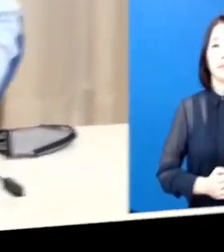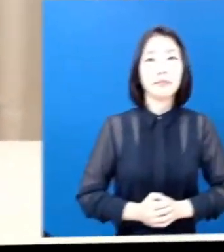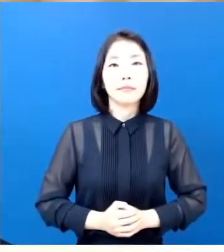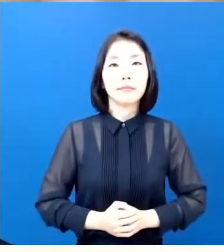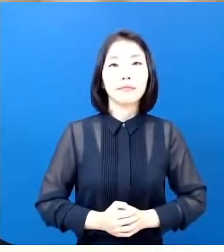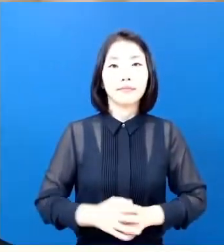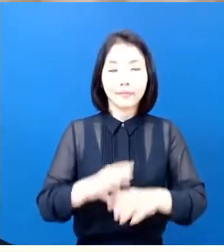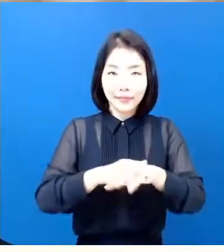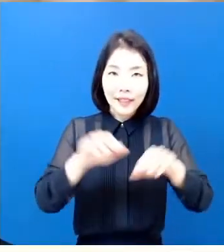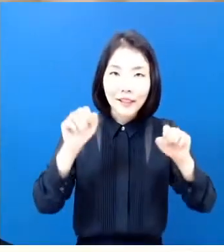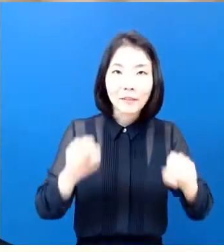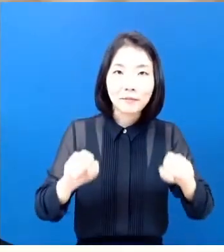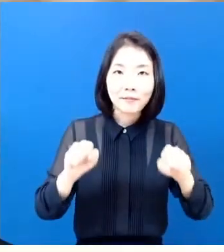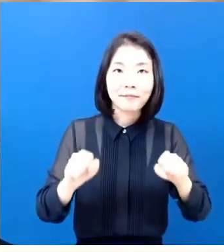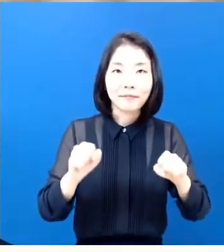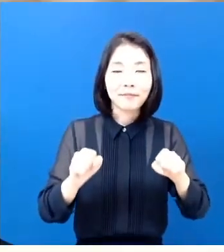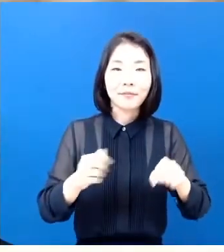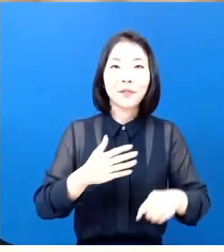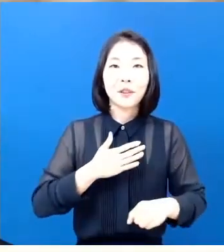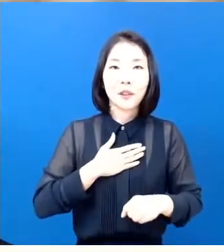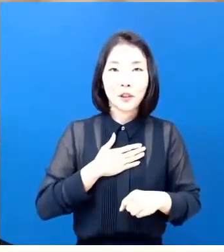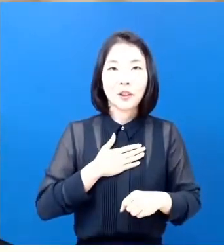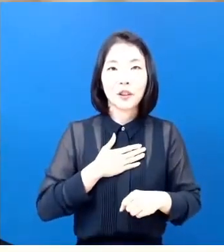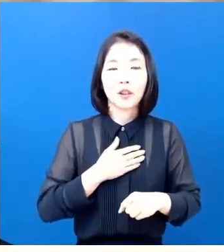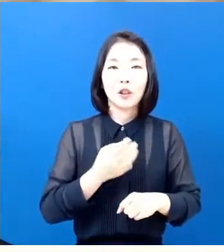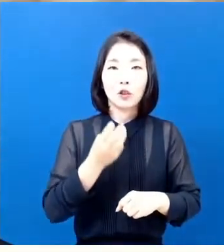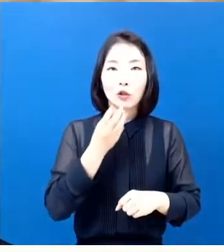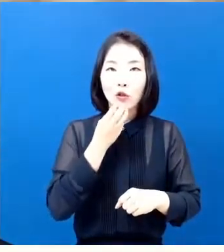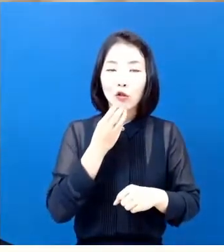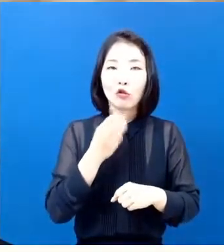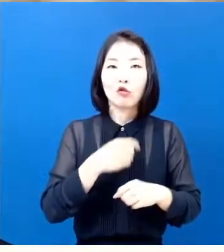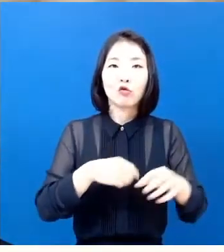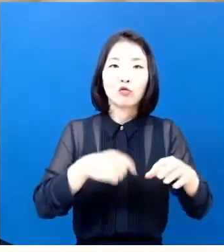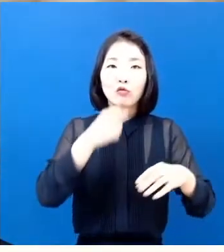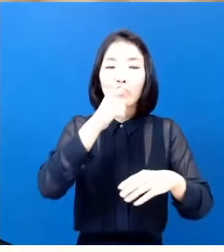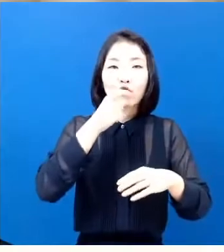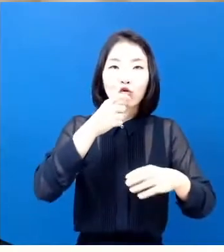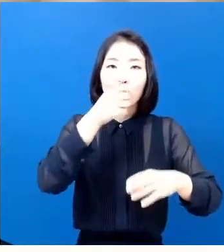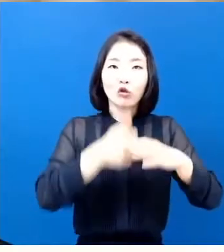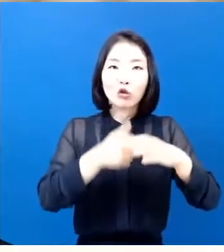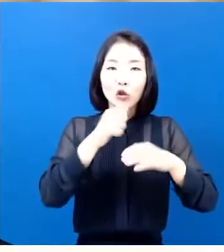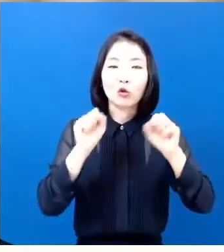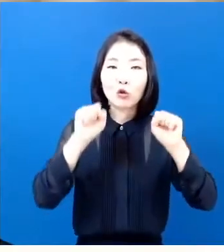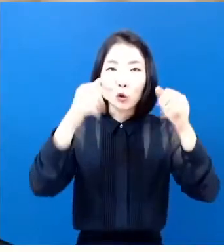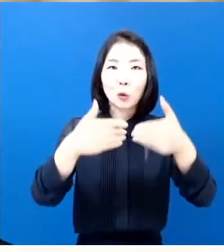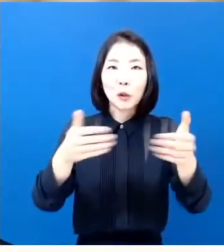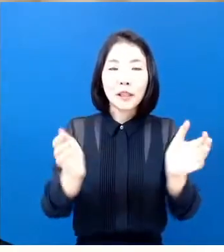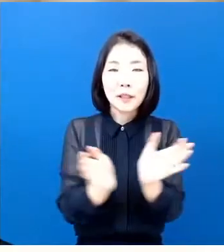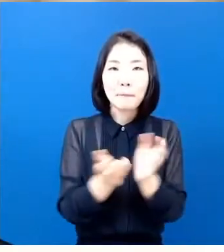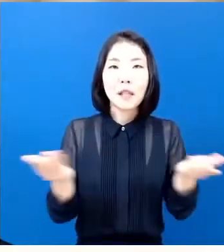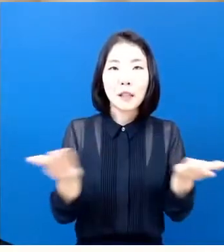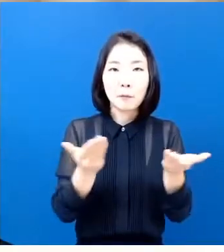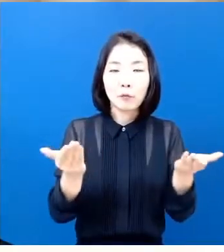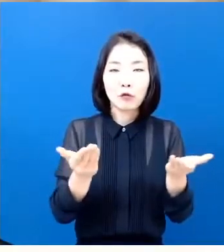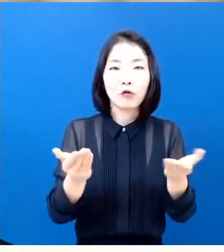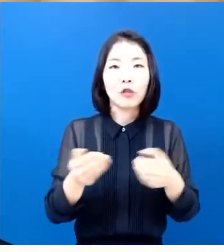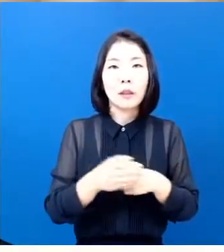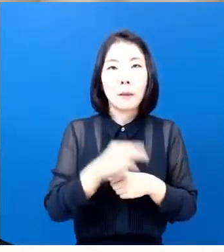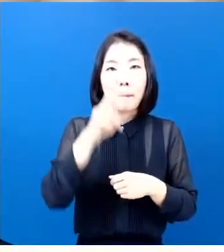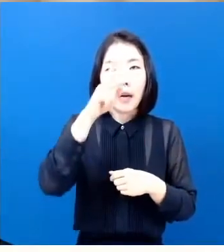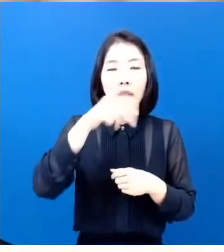네 안녕하십니까 저는 서울 수중 죄와 센 타 건강증진 부 수중운동 팀에 근무하고 있는 박지원